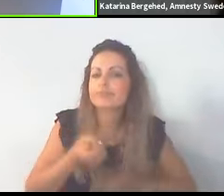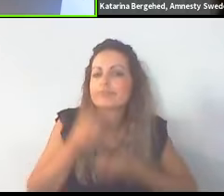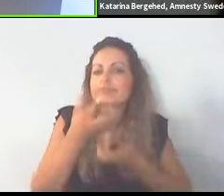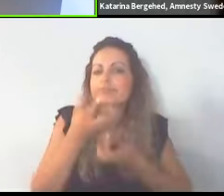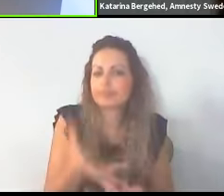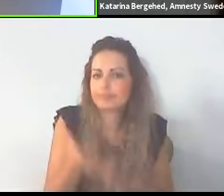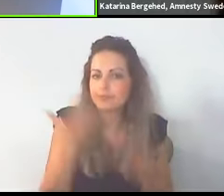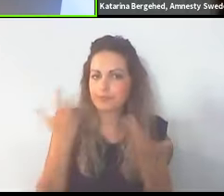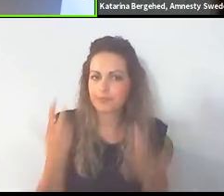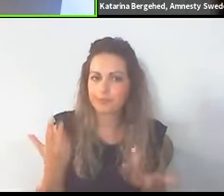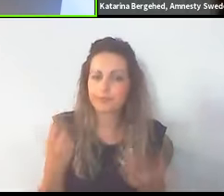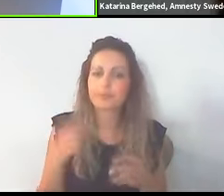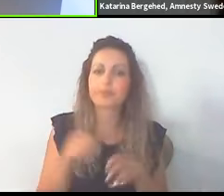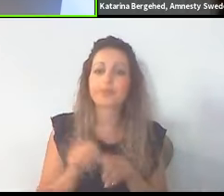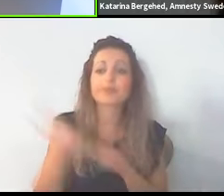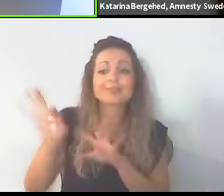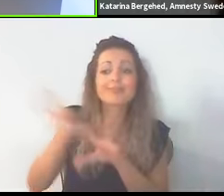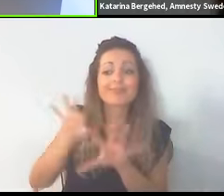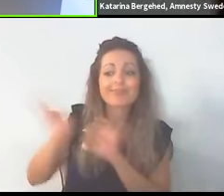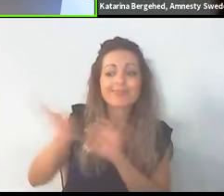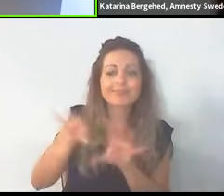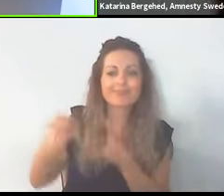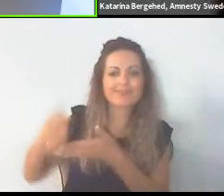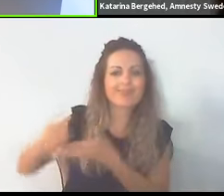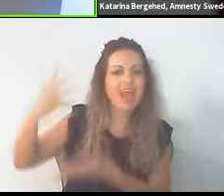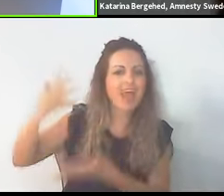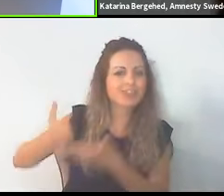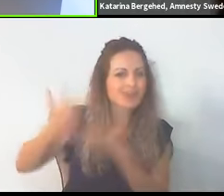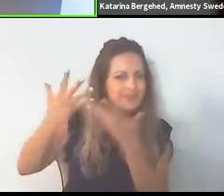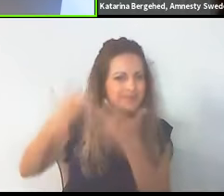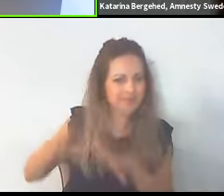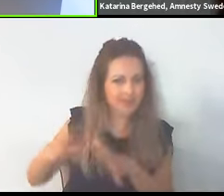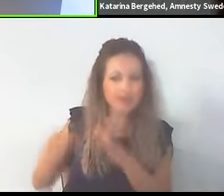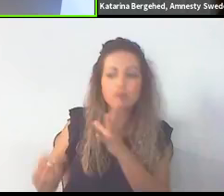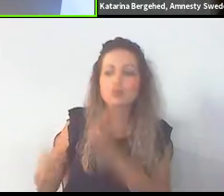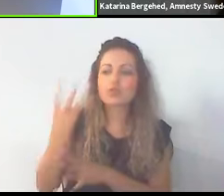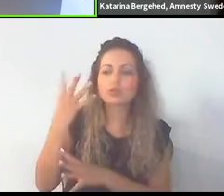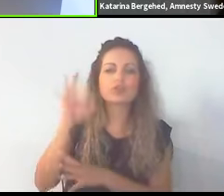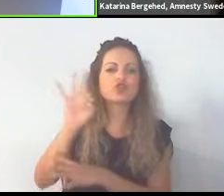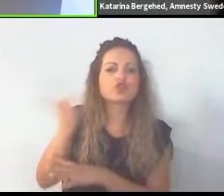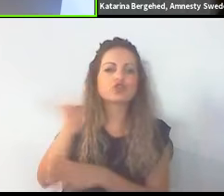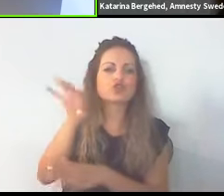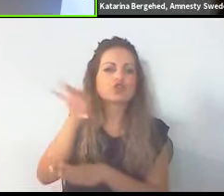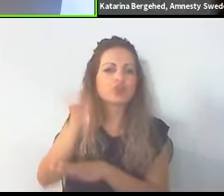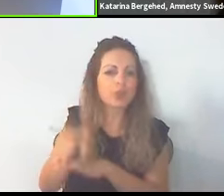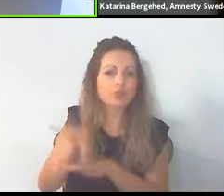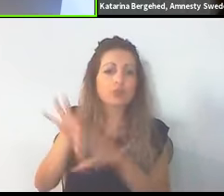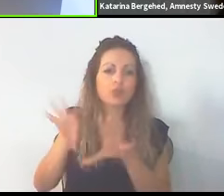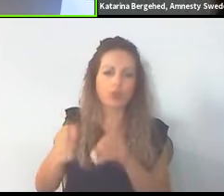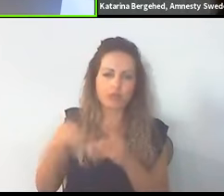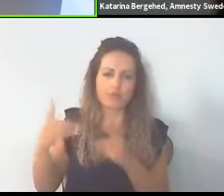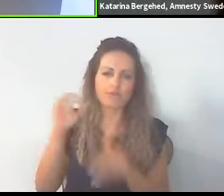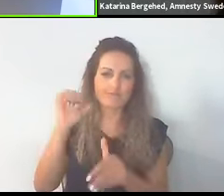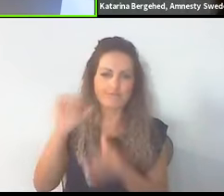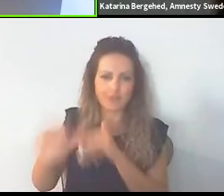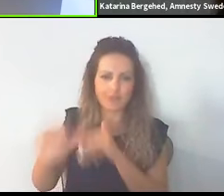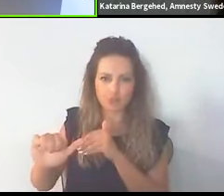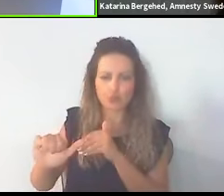τα αποτελέσματα της αξιολόγησης της νέας νομοθεσίας για τον βιασμό. Νωρίτερα φέτος το